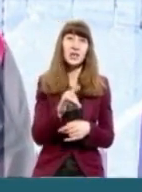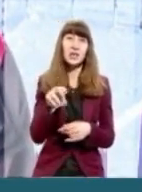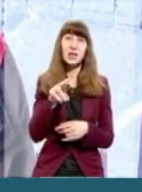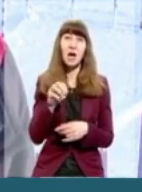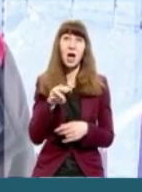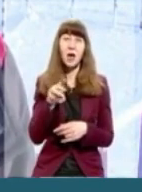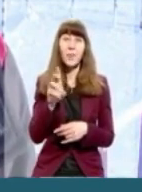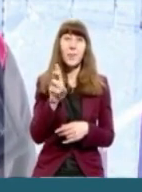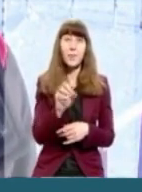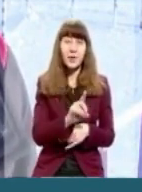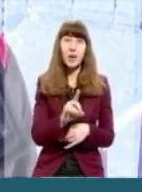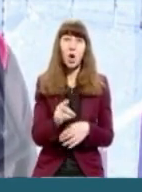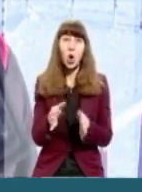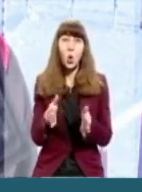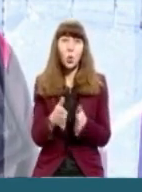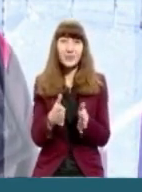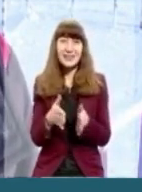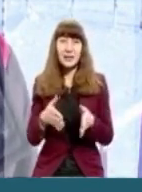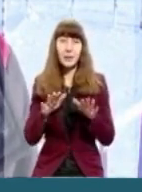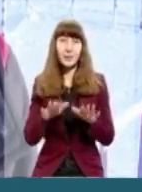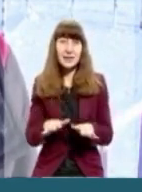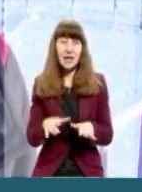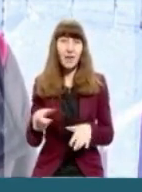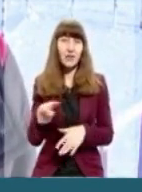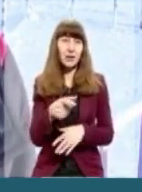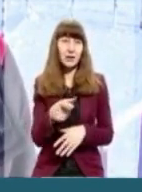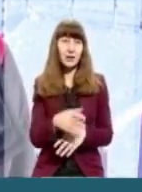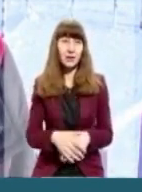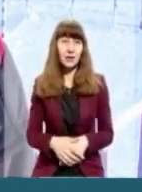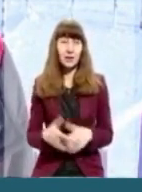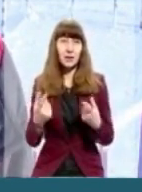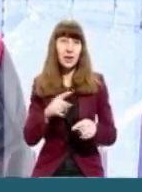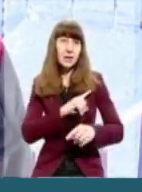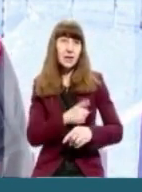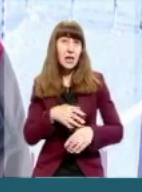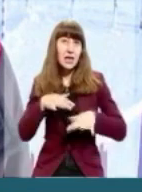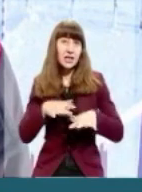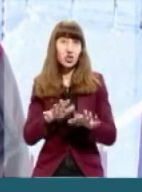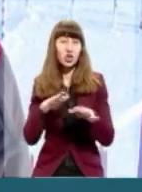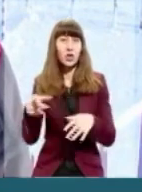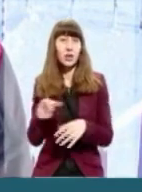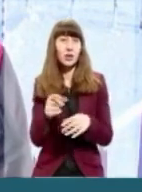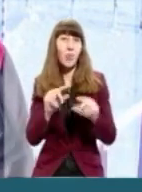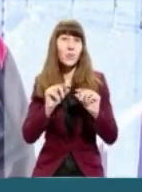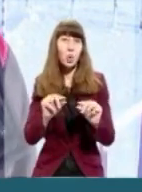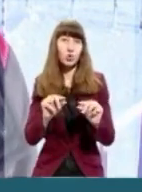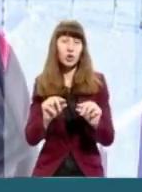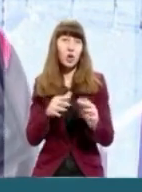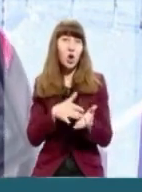сбросы, узкие места в реке, потому что там более сильное течение, и там лед, соответственно,